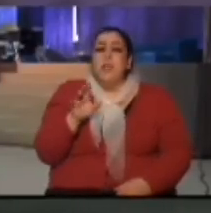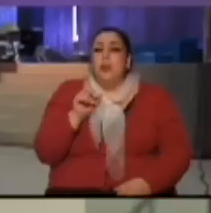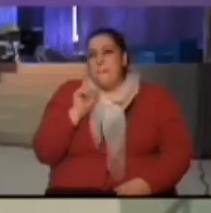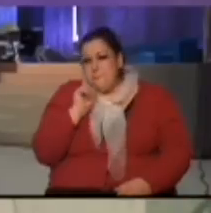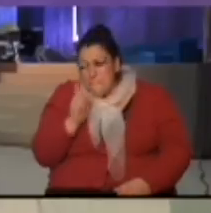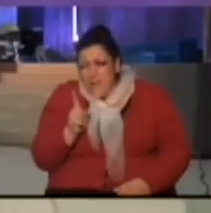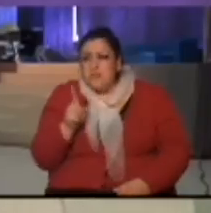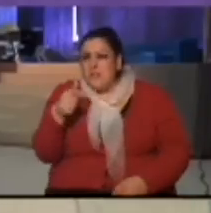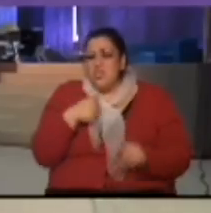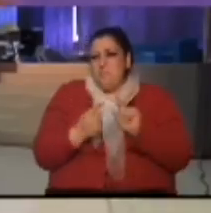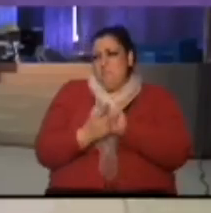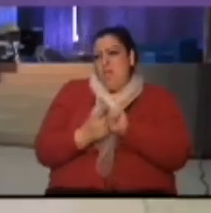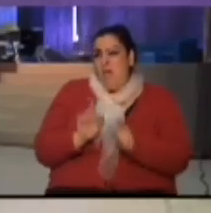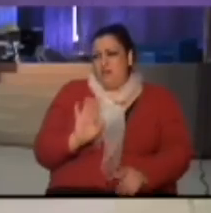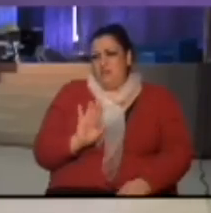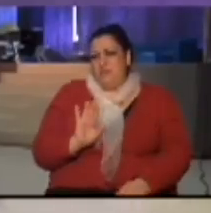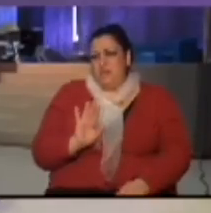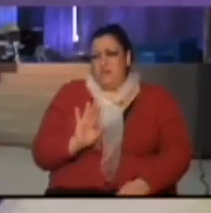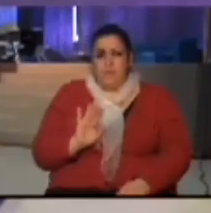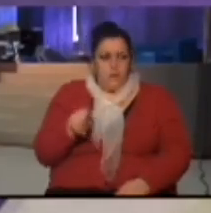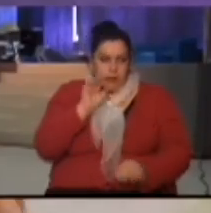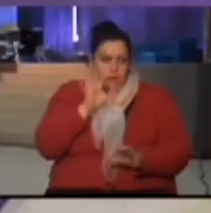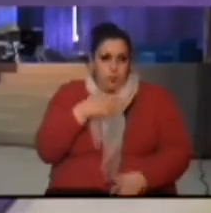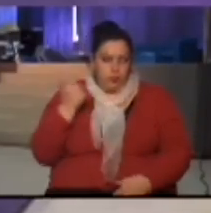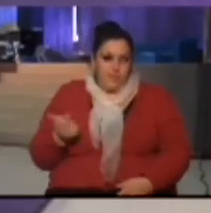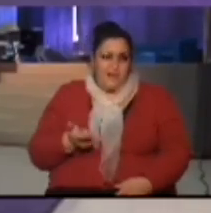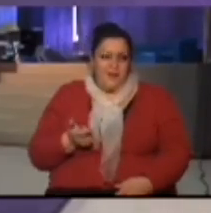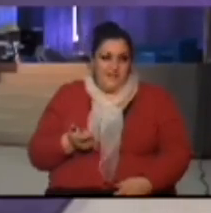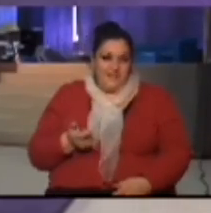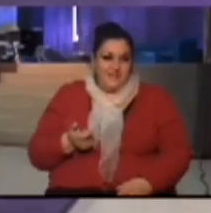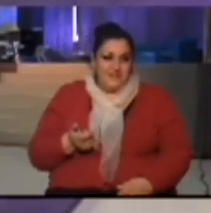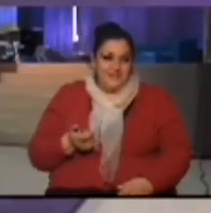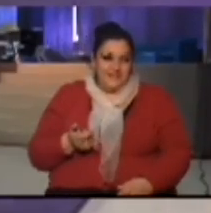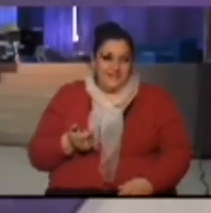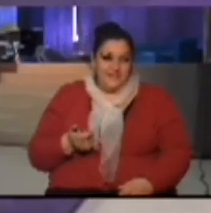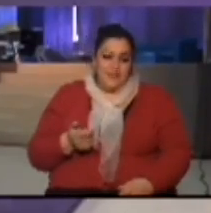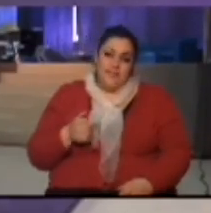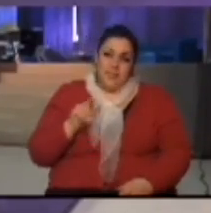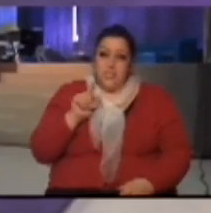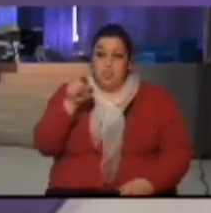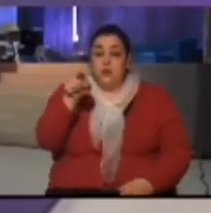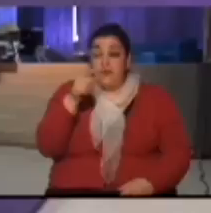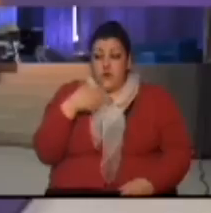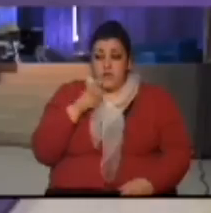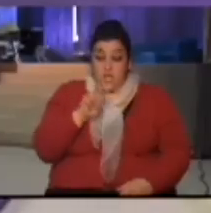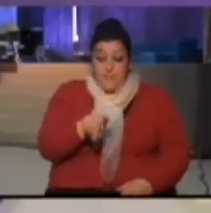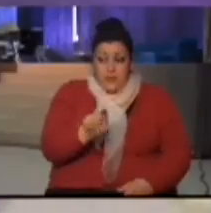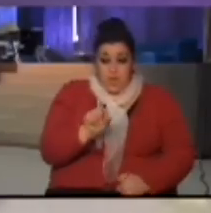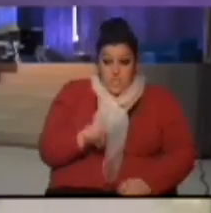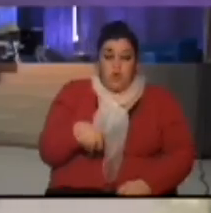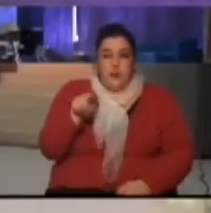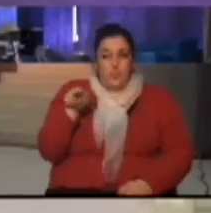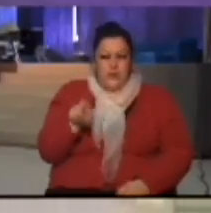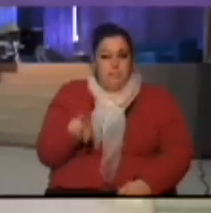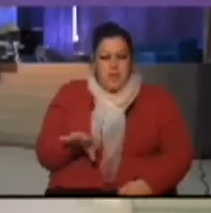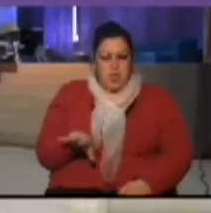Մենք ներում ենք, դու միշտ իմ կողքներ նստում, բայց հիմա աշխատի կամ դու տե նստի, կամ ես տե նստեմ, որովհետև եկեղեցի են